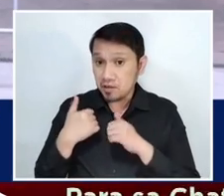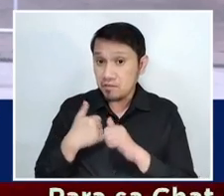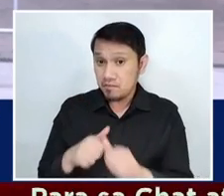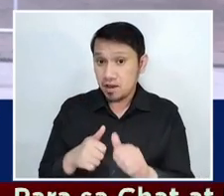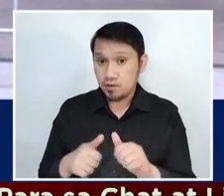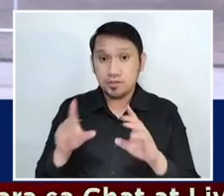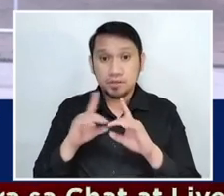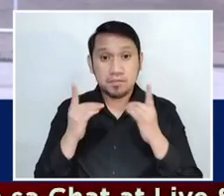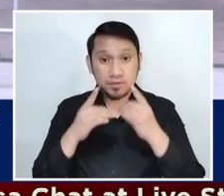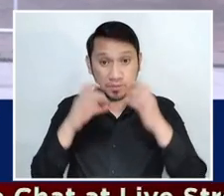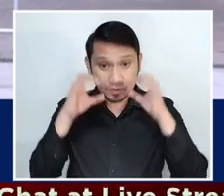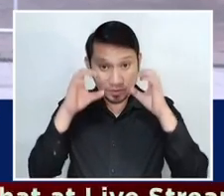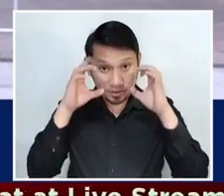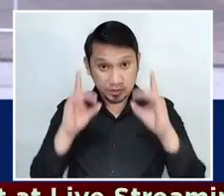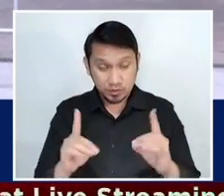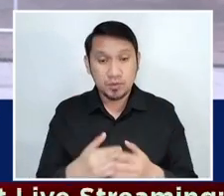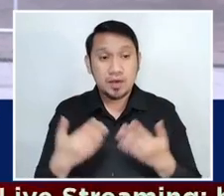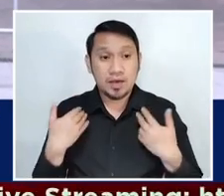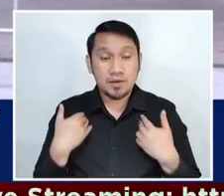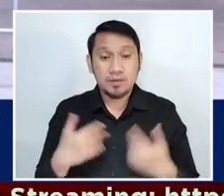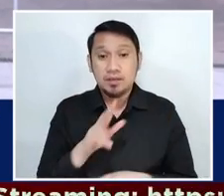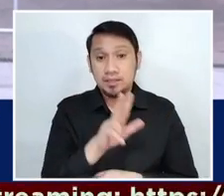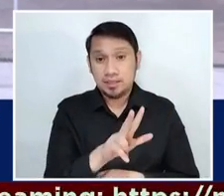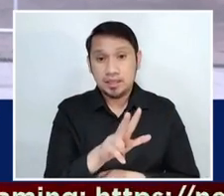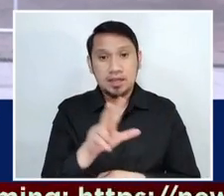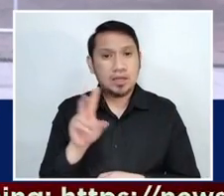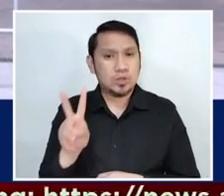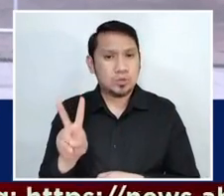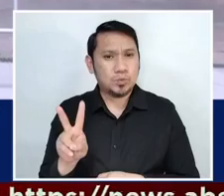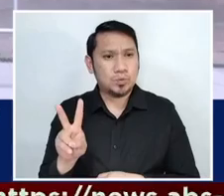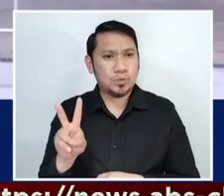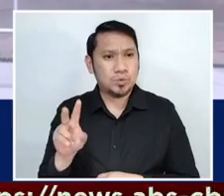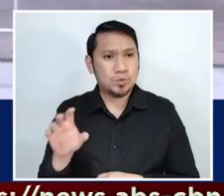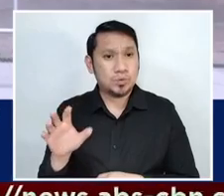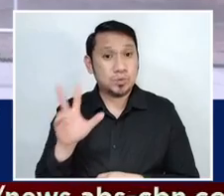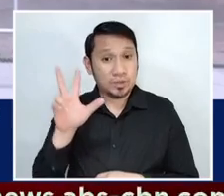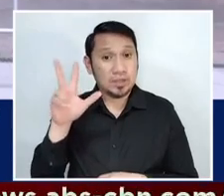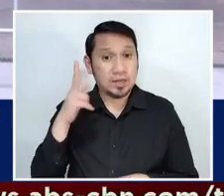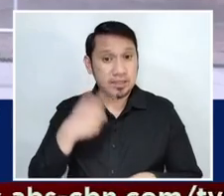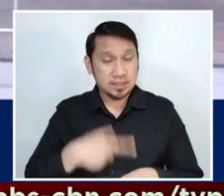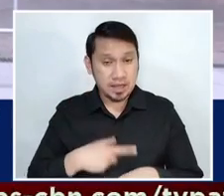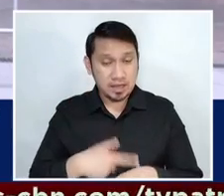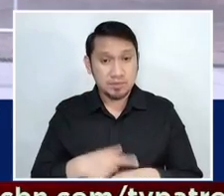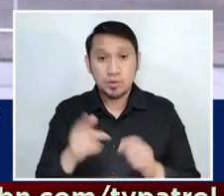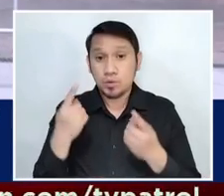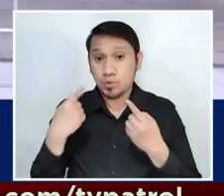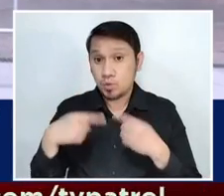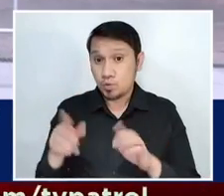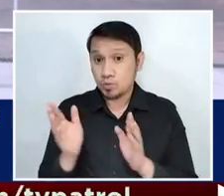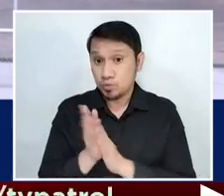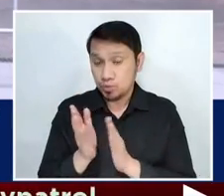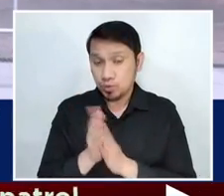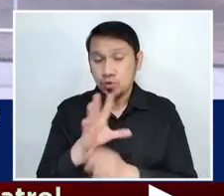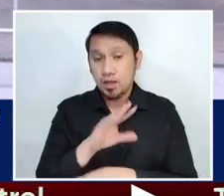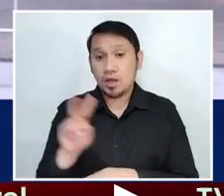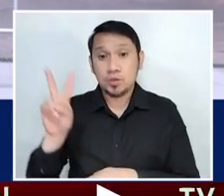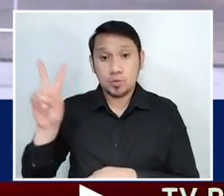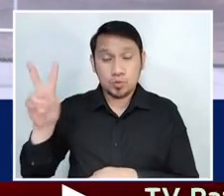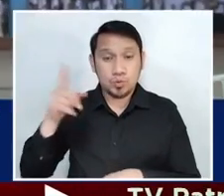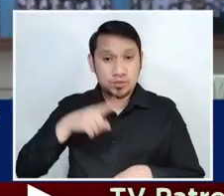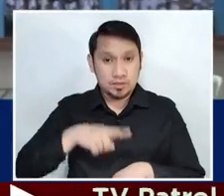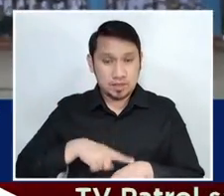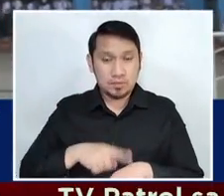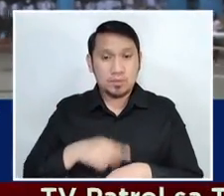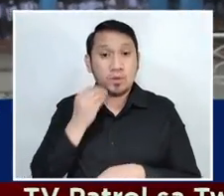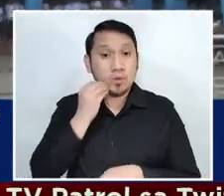meron po tayong tinatawag na 3-2 scheme. Ibig sabihin nun, 3 beses na papasok ng paaralan ng bata at 2 beses na sila ay naka-home